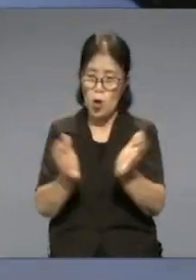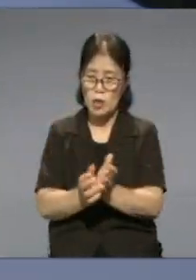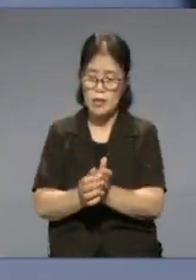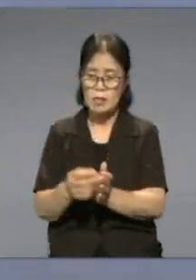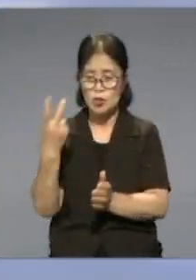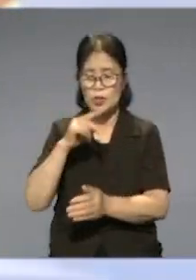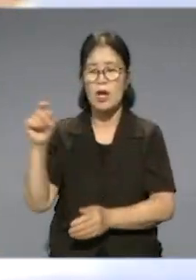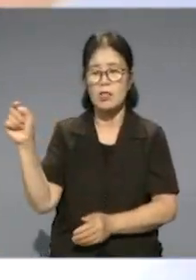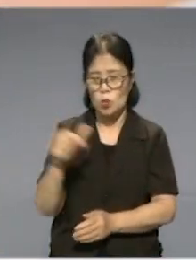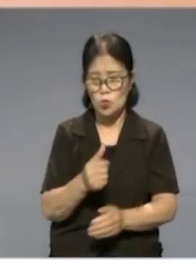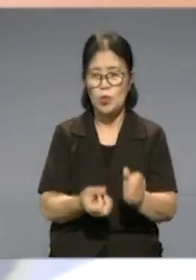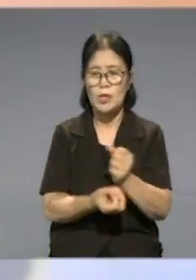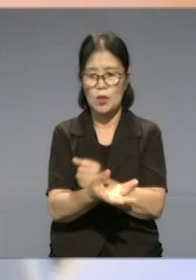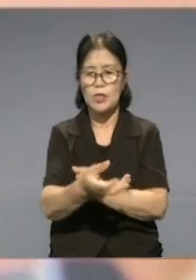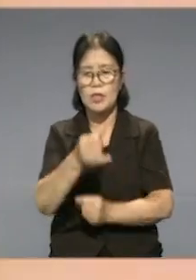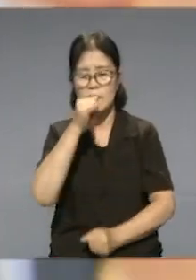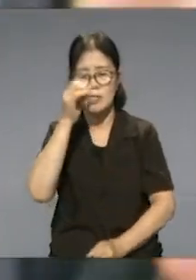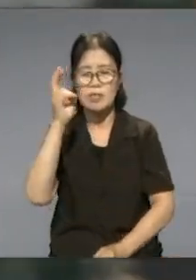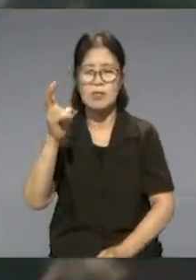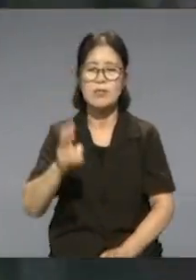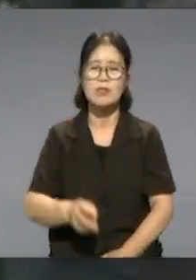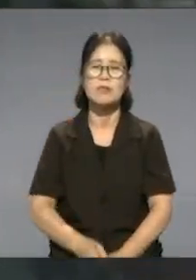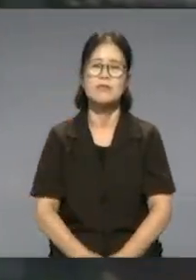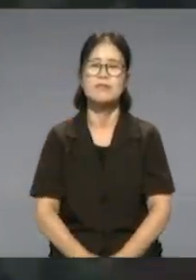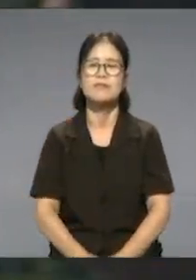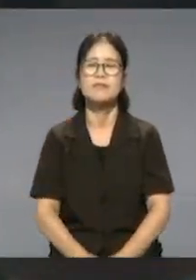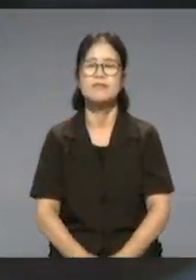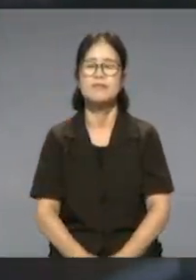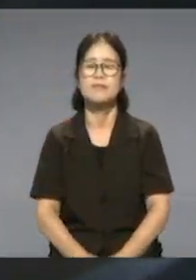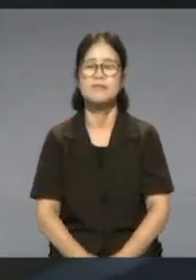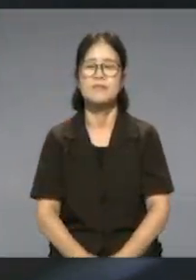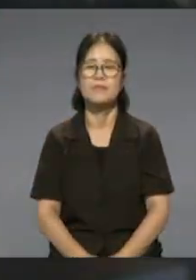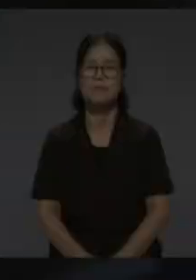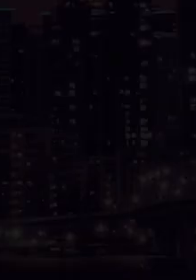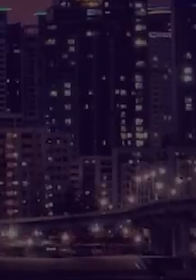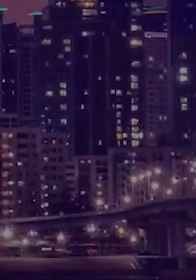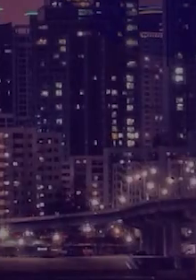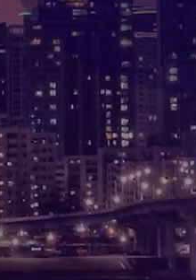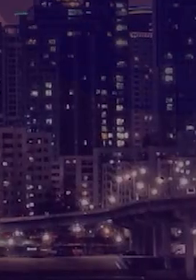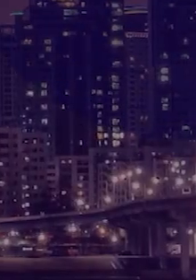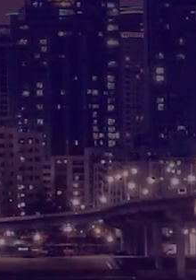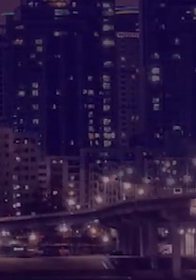속도에 큰 영향을 줄 것으로 보입니다 OBS 뉴스 이상호입니다